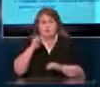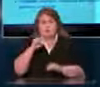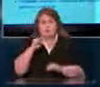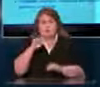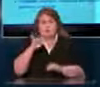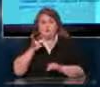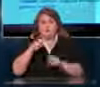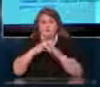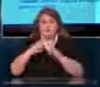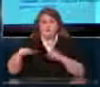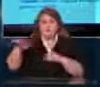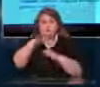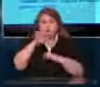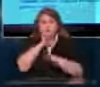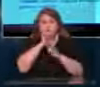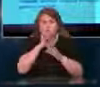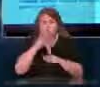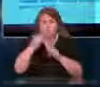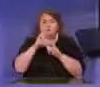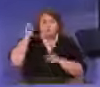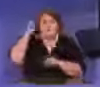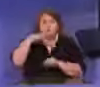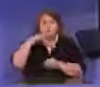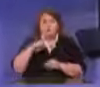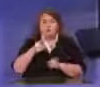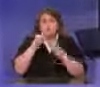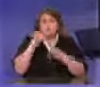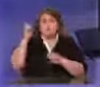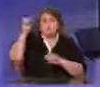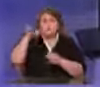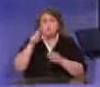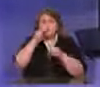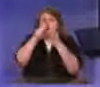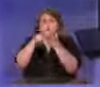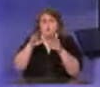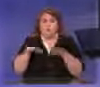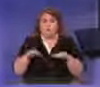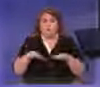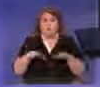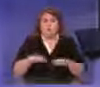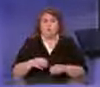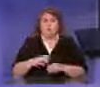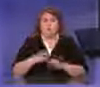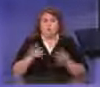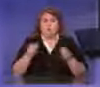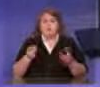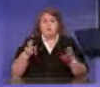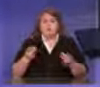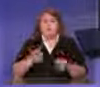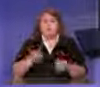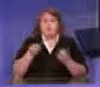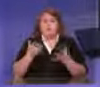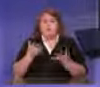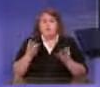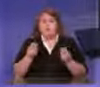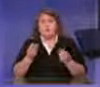среды. Первое – солнечное излучение, сколько света падает на данный участок. Влажность почвы,